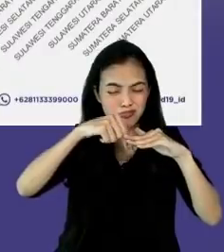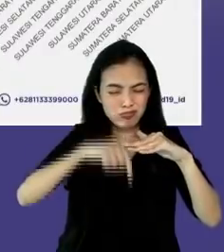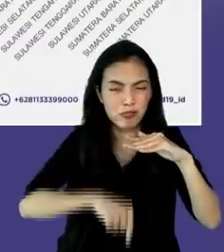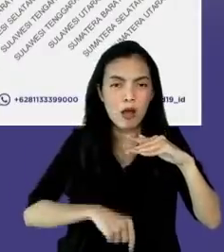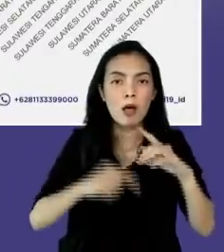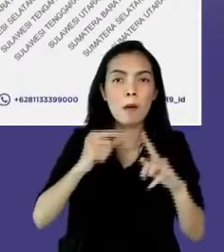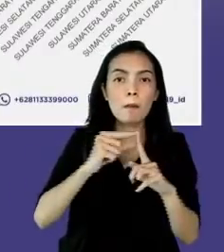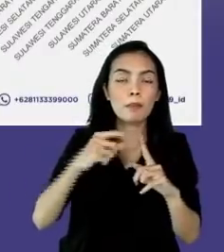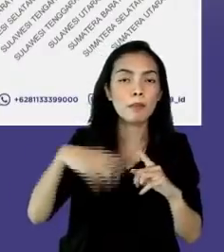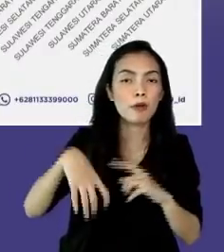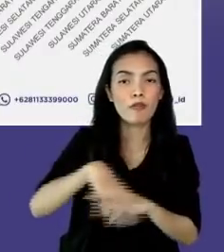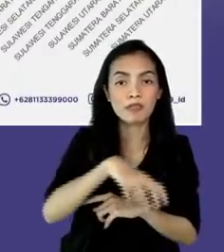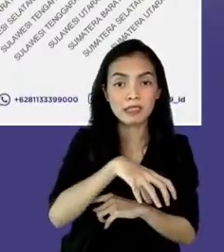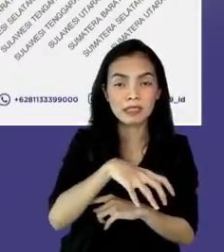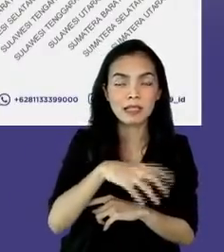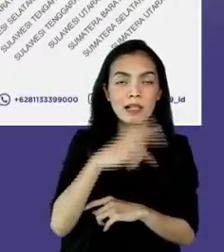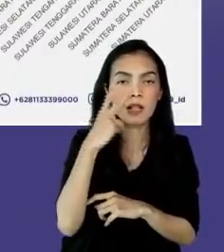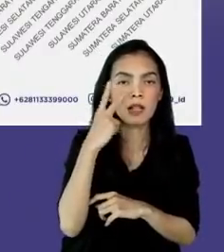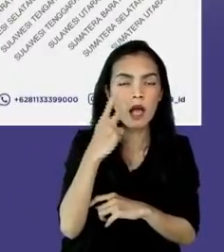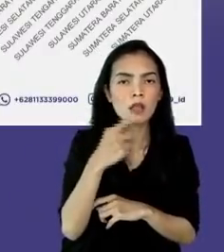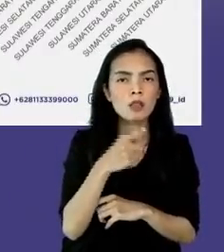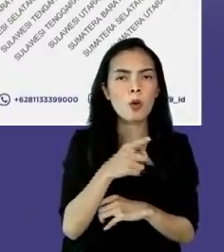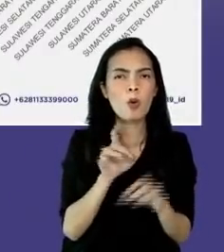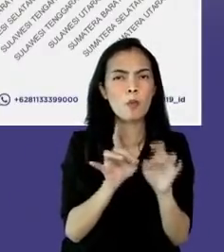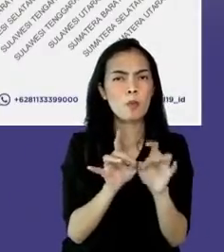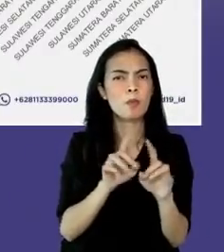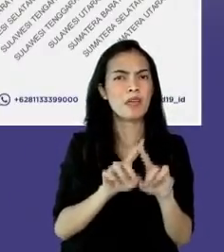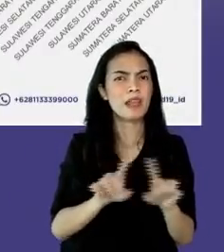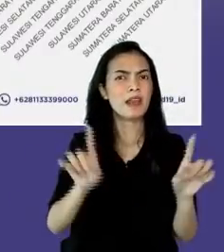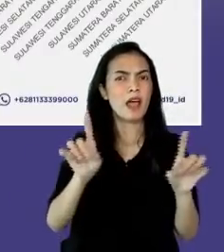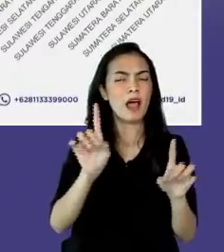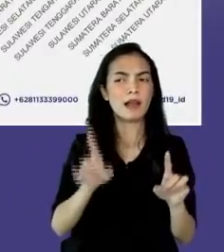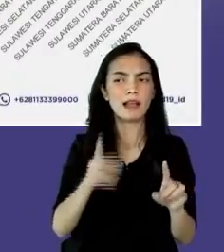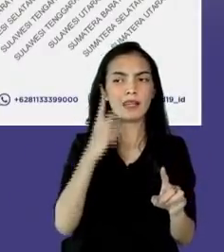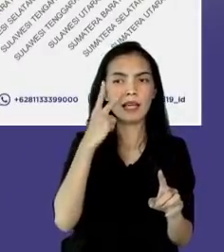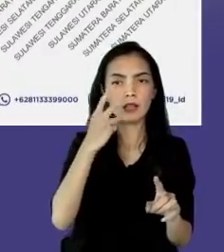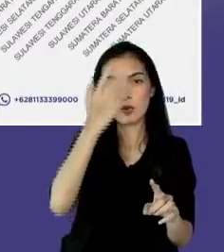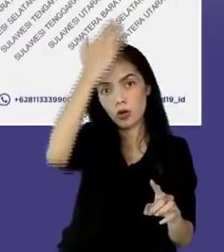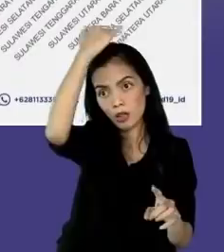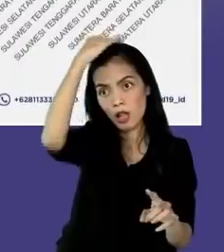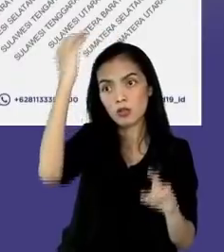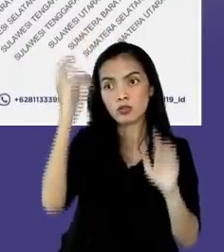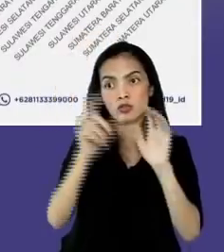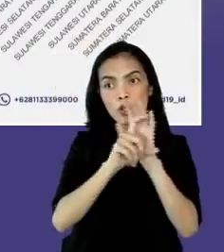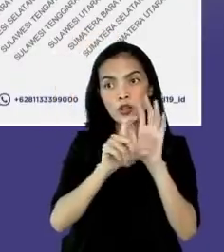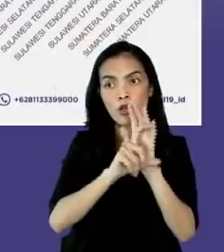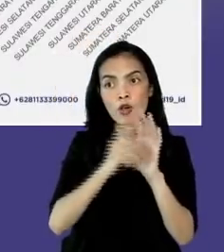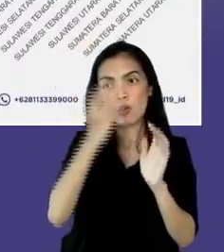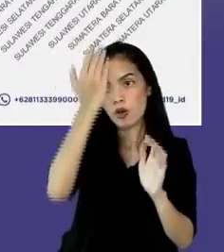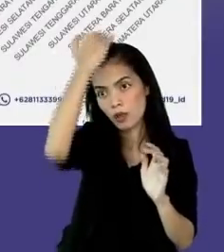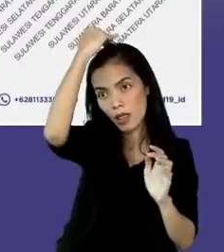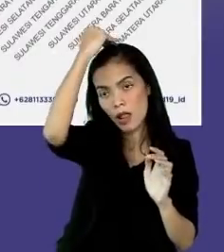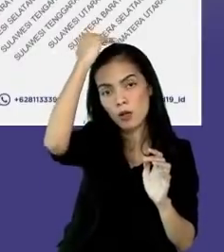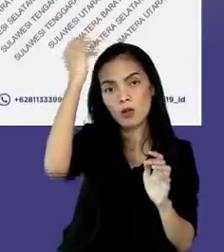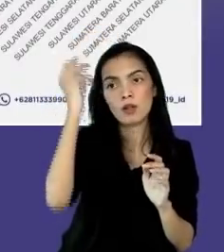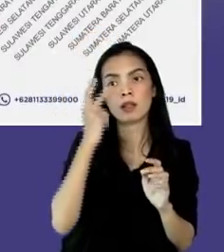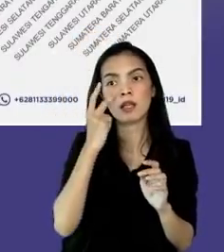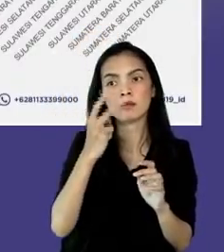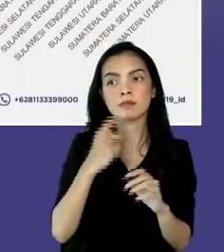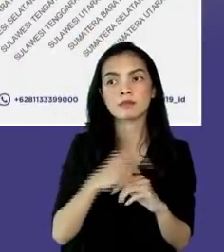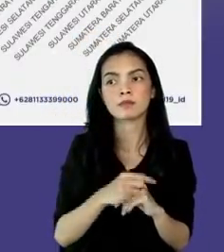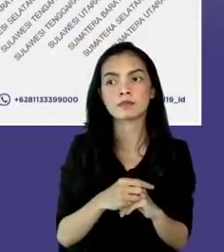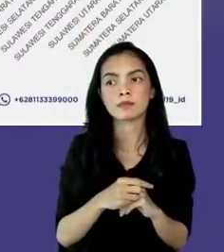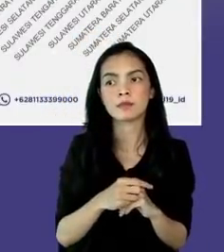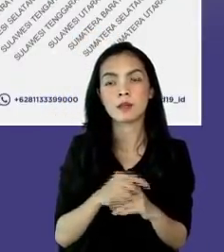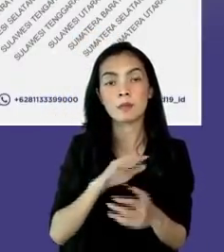levelnya provinsi, kita mulai melihat ada perbedaan. Dokter Lola paling gampang lihat Gorontalo deh. Jadi kalau di Gorontalo itu kita lihat